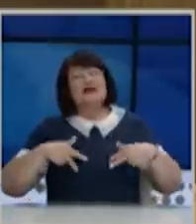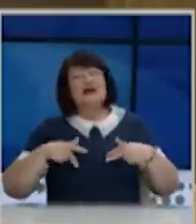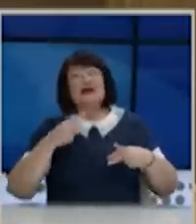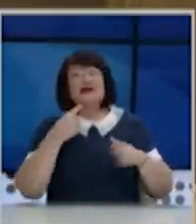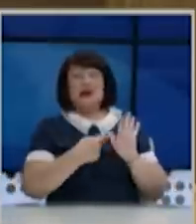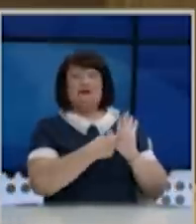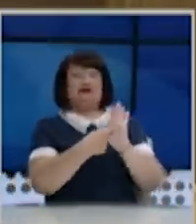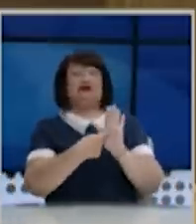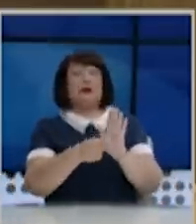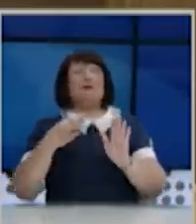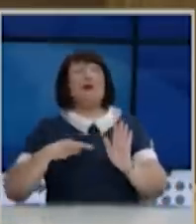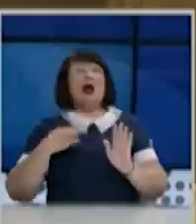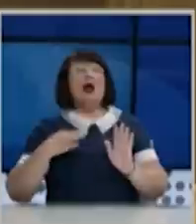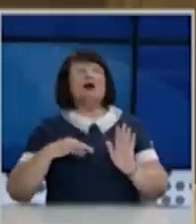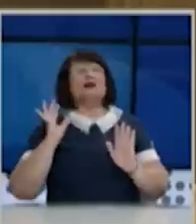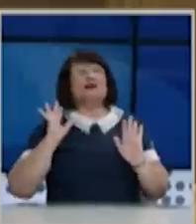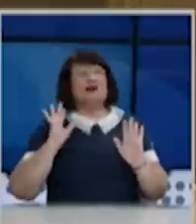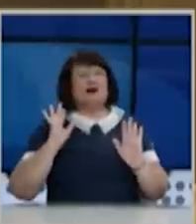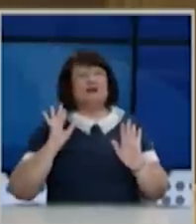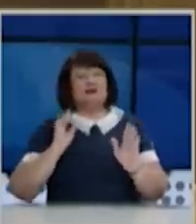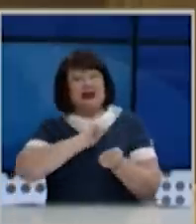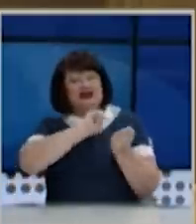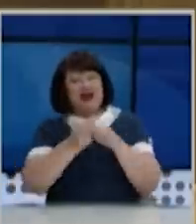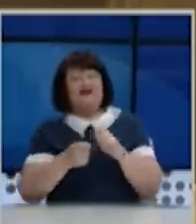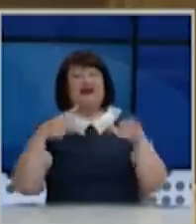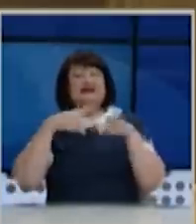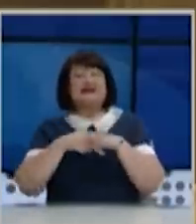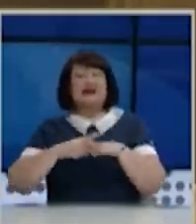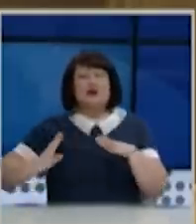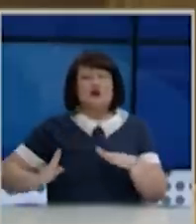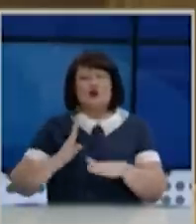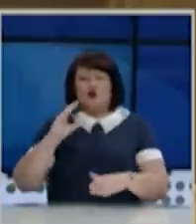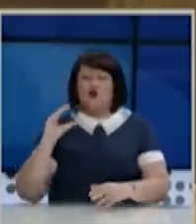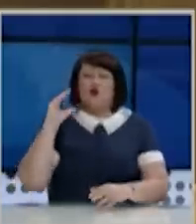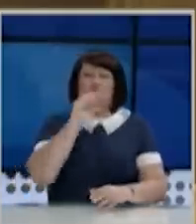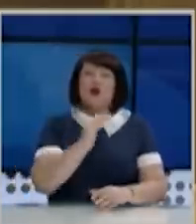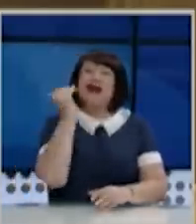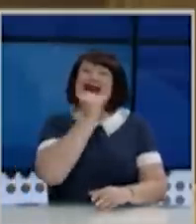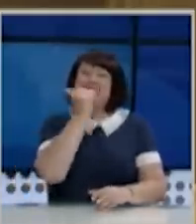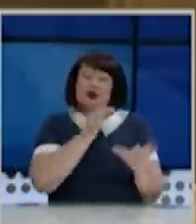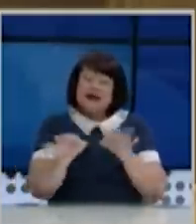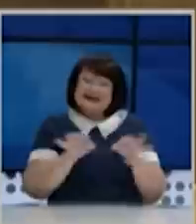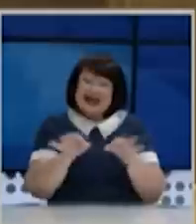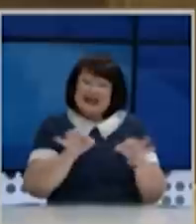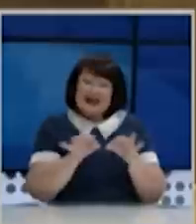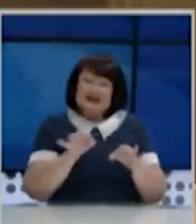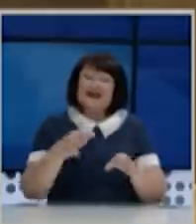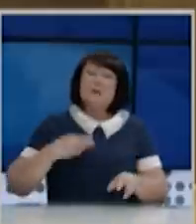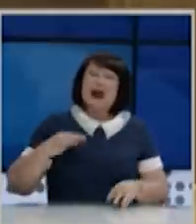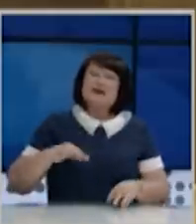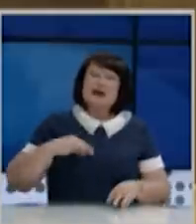χρηματοδοτήσουν τα κονδύλια του Ταμείου Ανάκαμψης για την επίσπευση των σχεδίων των ισχυρών